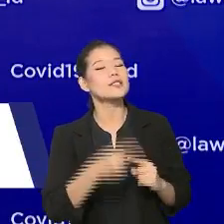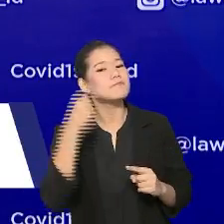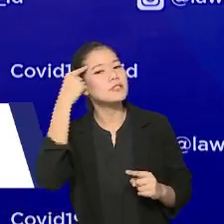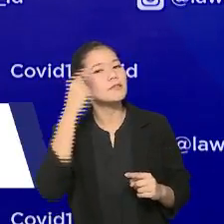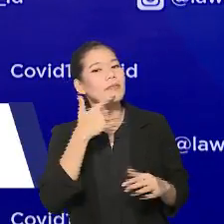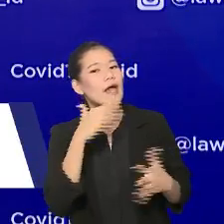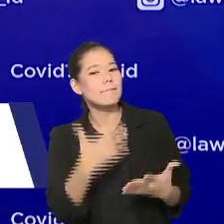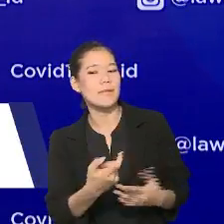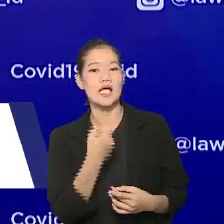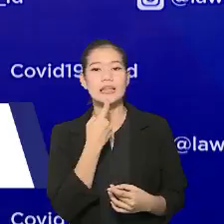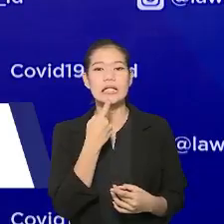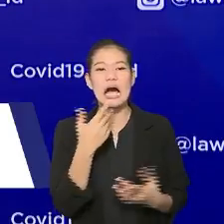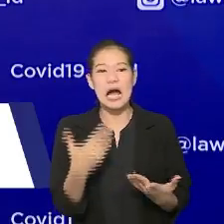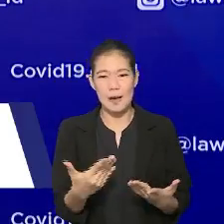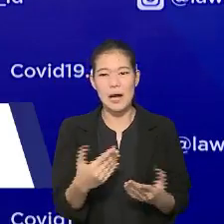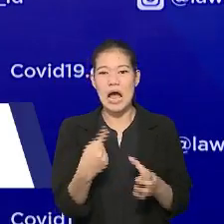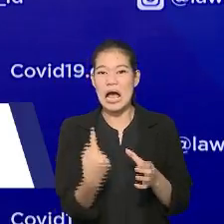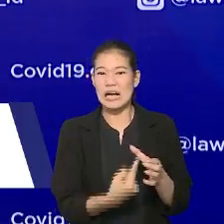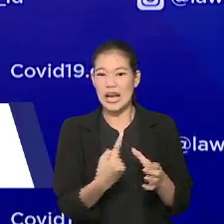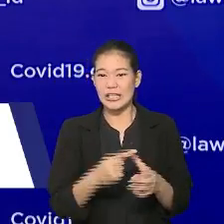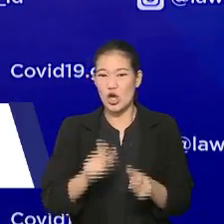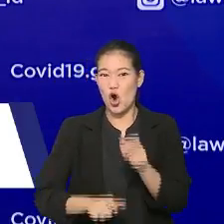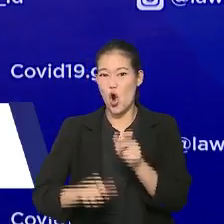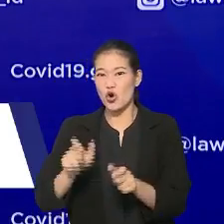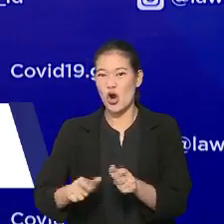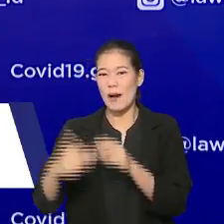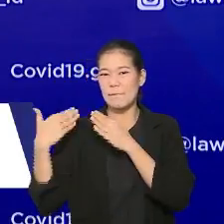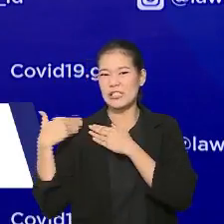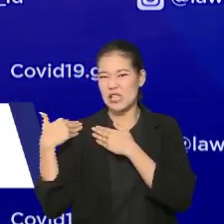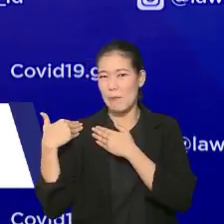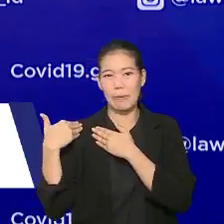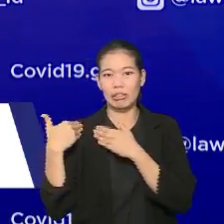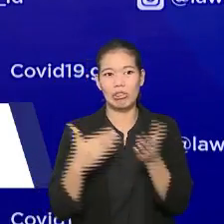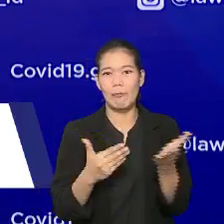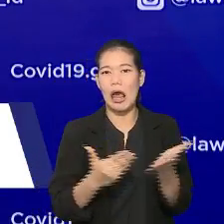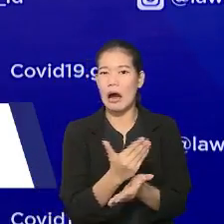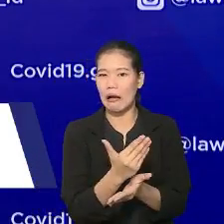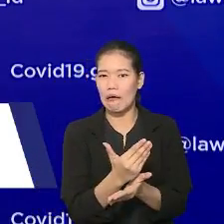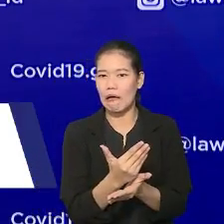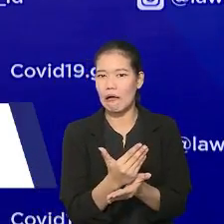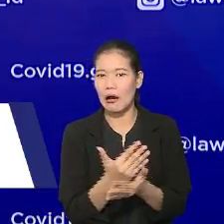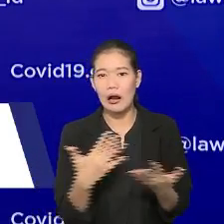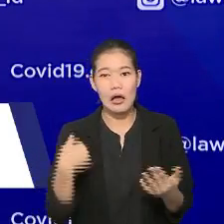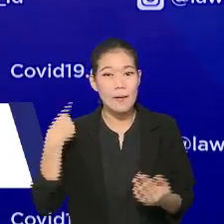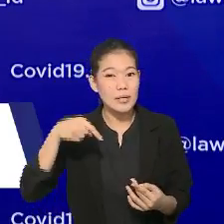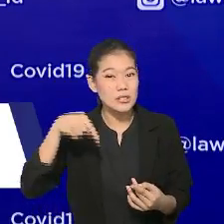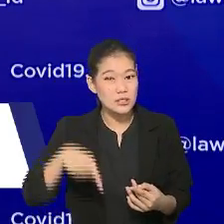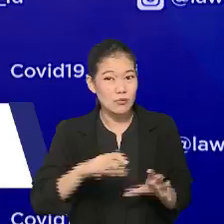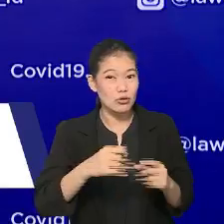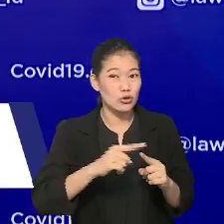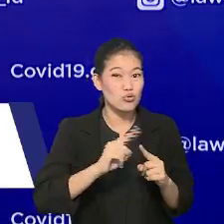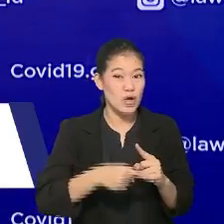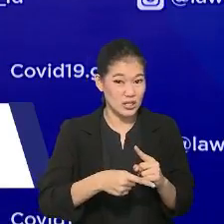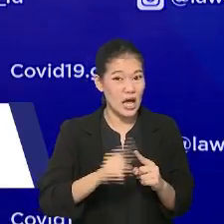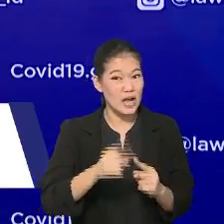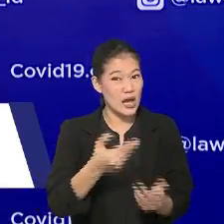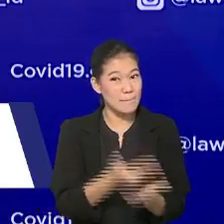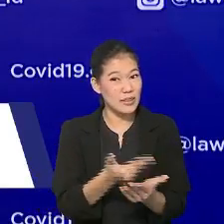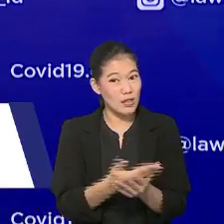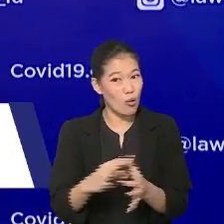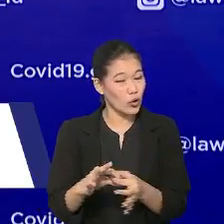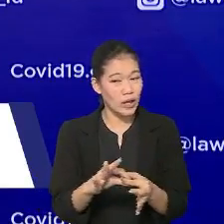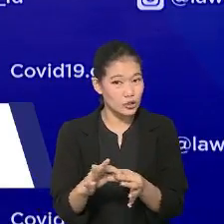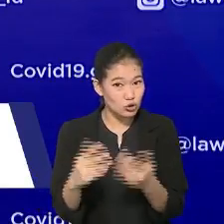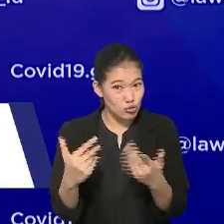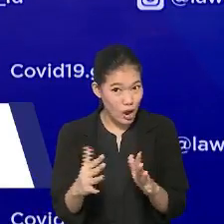atas pendalaman terkait pelanggaran karantina oleh oknum pejabat sekaligus public figure? Apakah sejauh ini Satgas juga dimintai